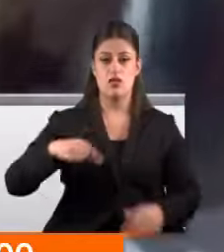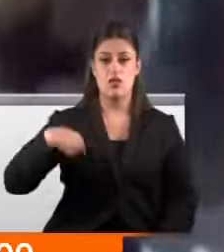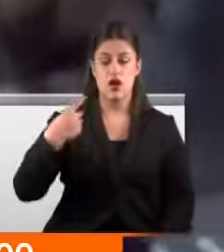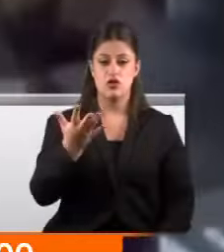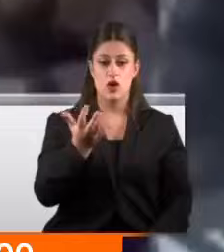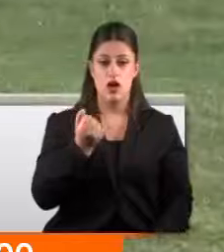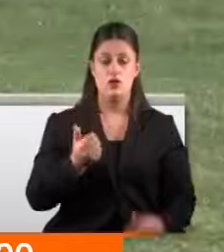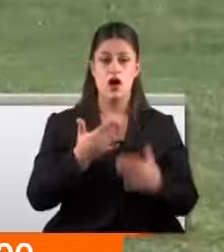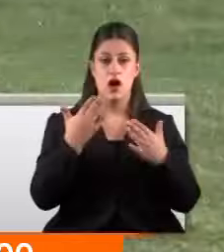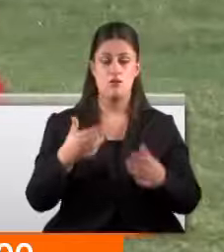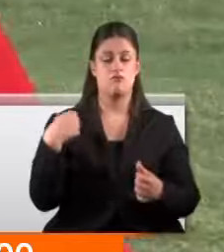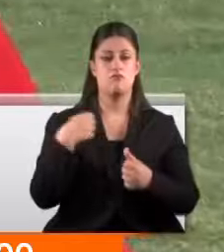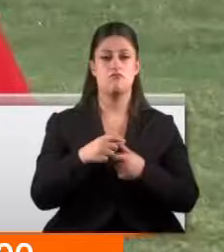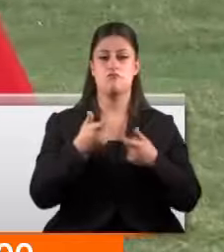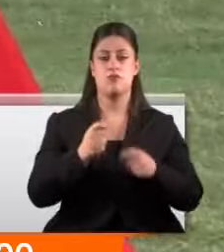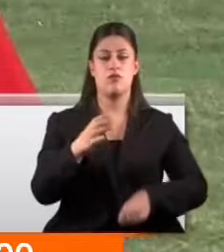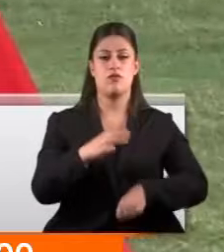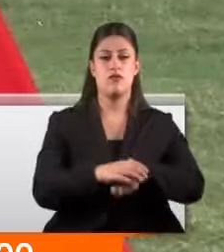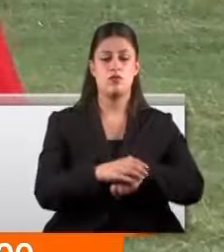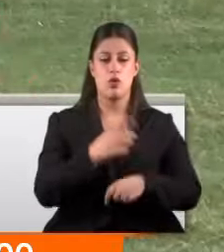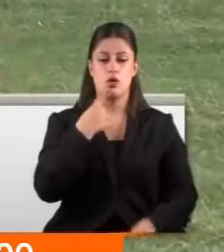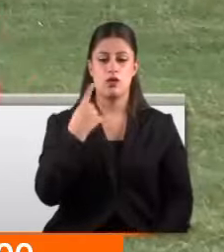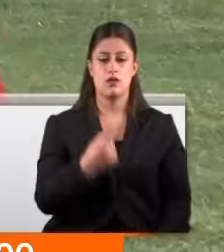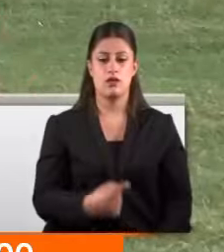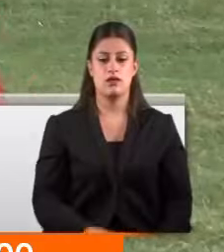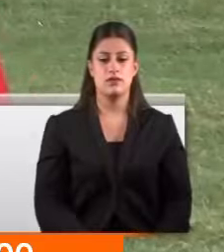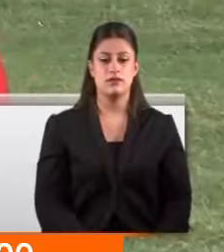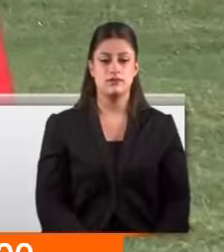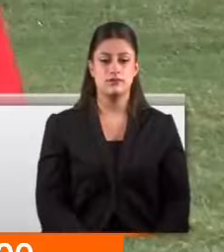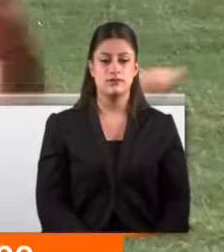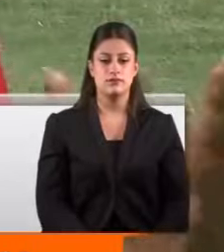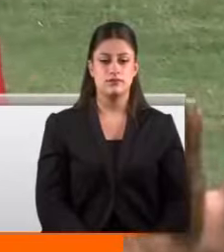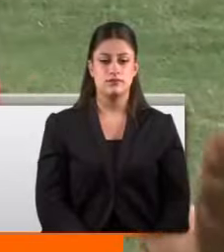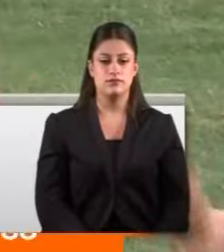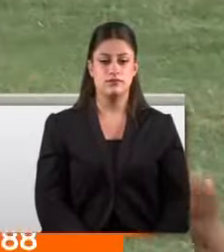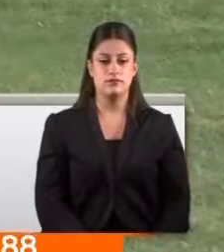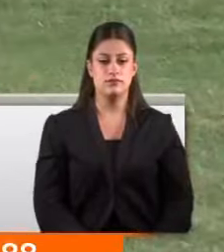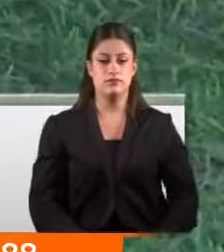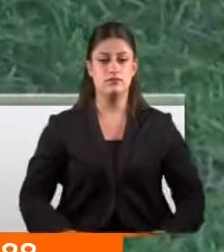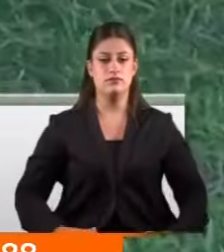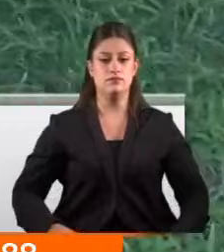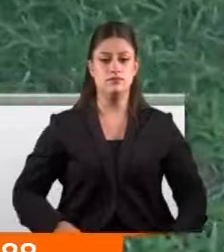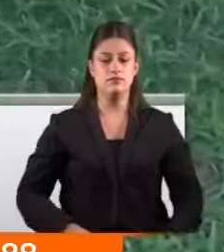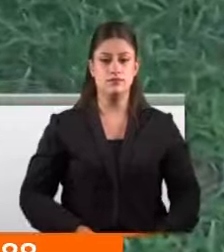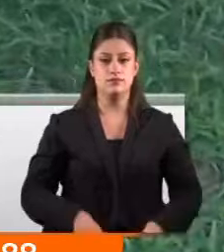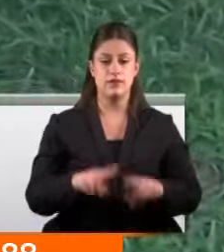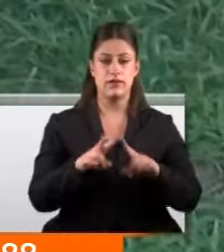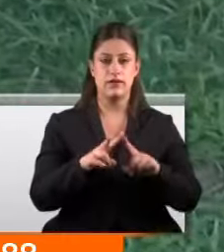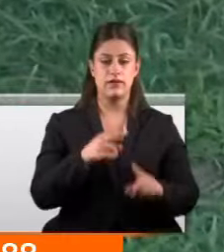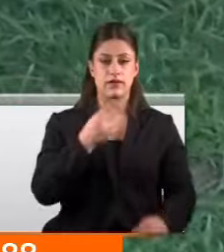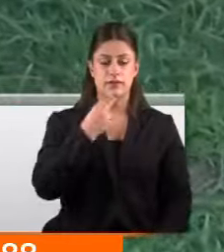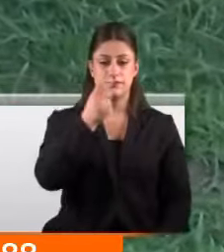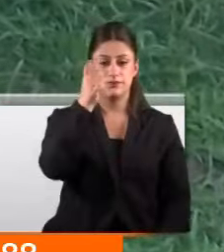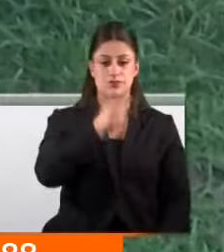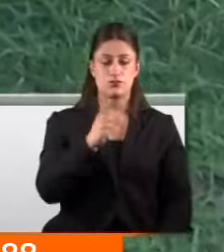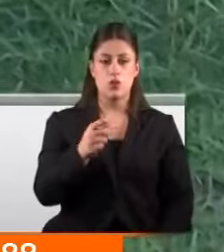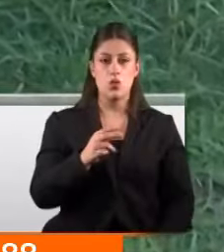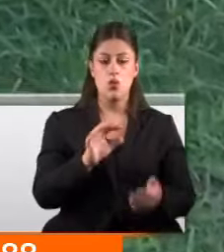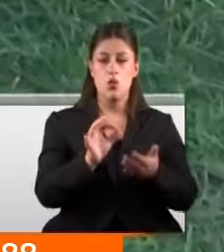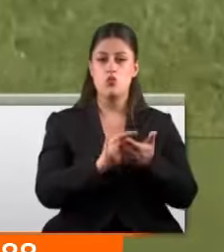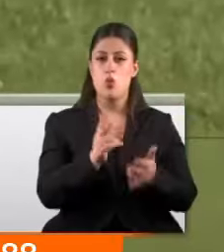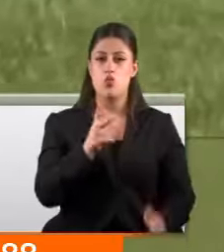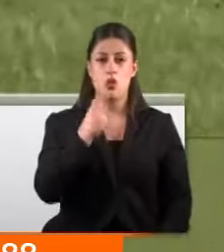de futbol dedi. Yani futbola aşkımı da bu sezonda yine göstereceğim. Futbola deli gibi aşık bir insanım. Nevide Çiçek ortaokul yıllarında